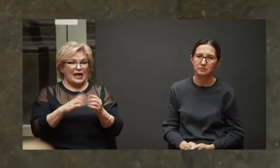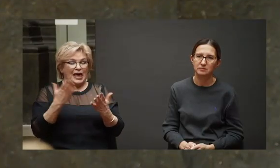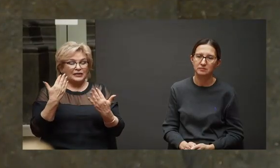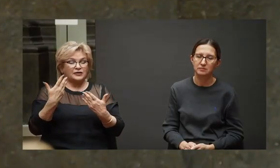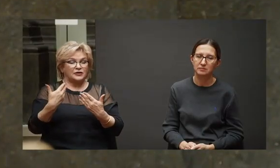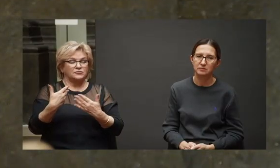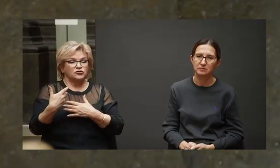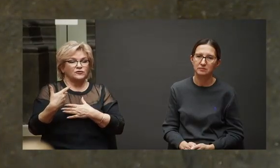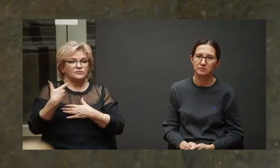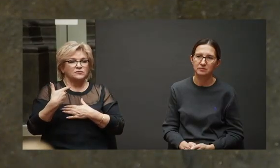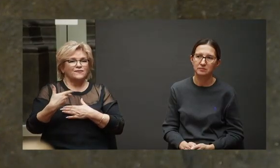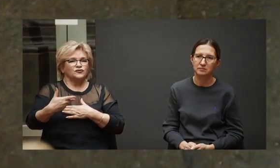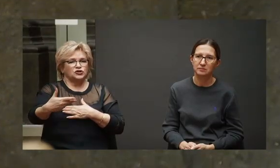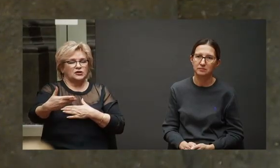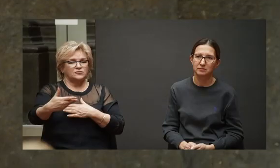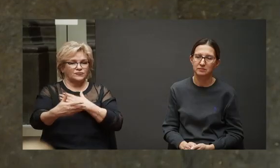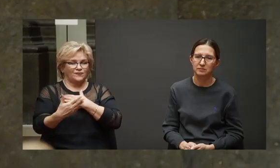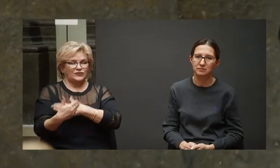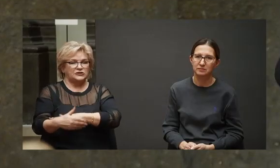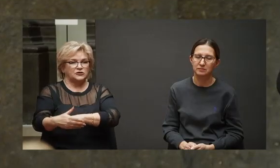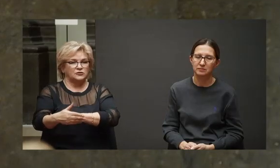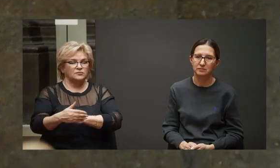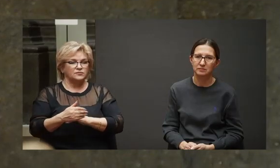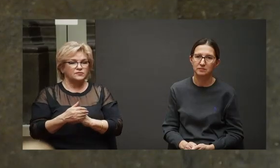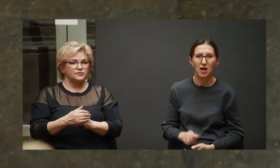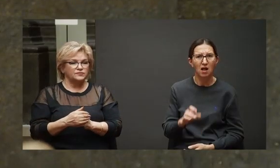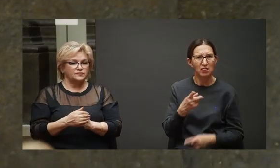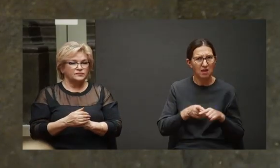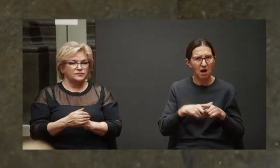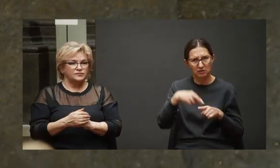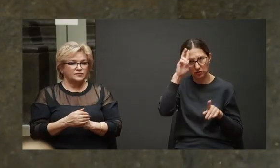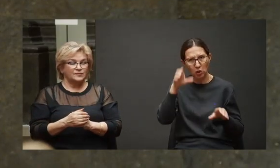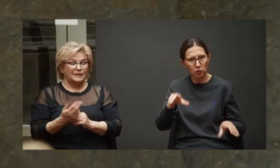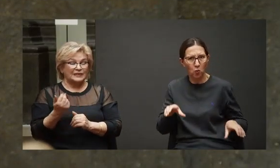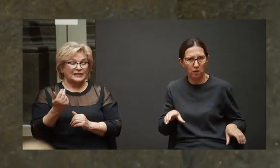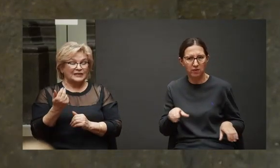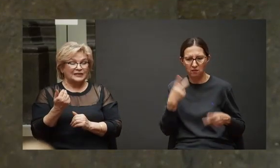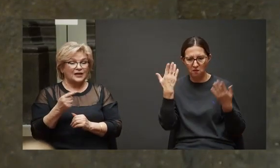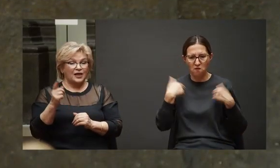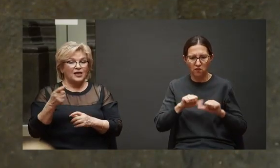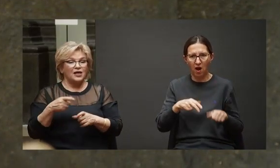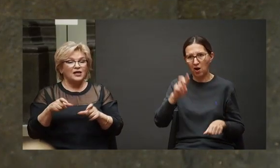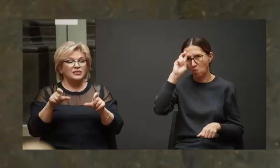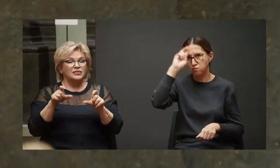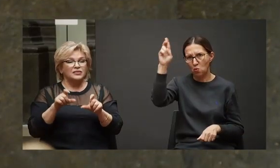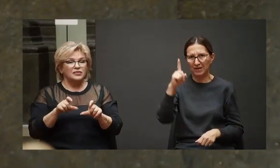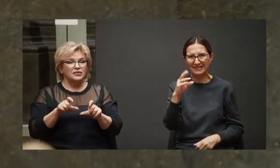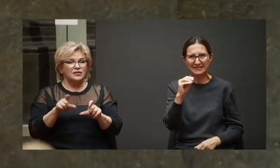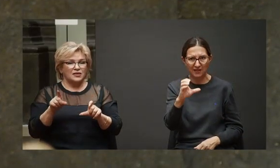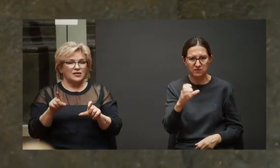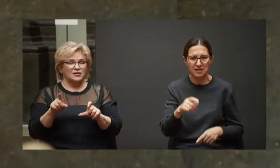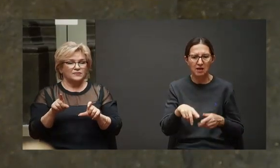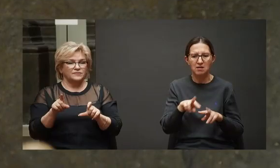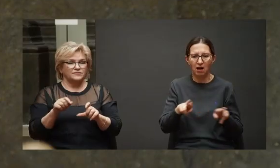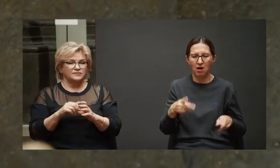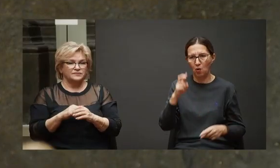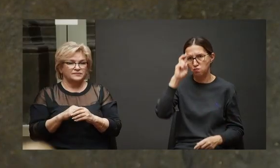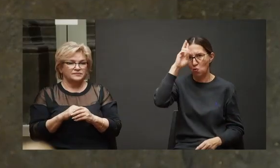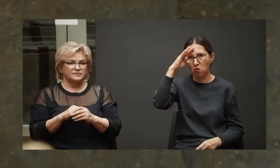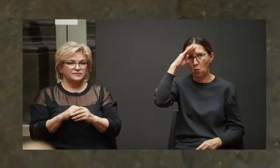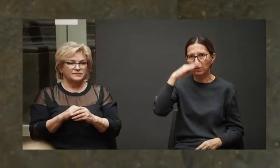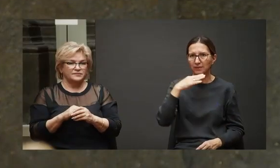вытянутой руки. Наполеона на императорском троне в виде Зевса? Да. Но он там сидит в виде Бога Отца с Кенского алтаря, это даже